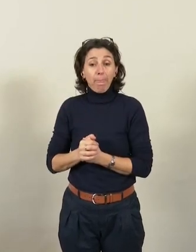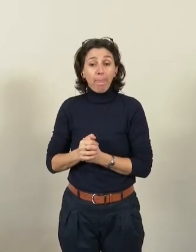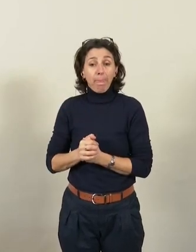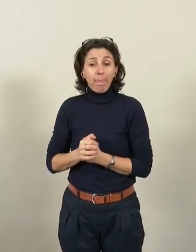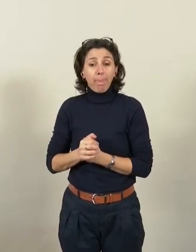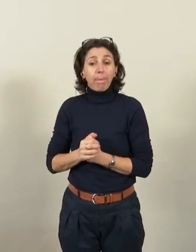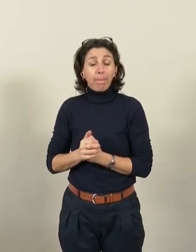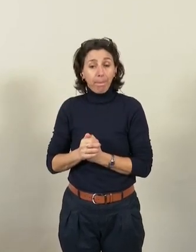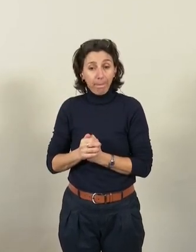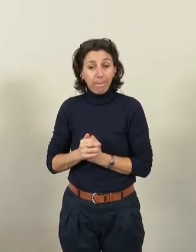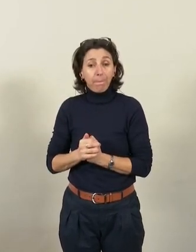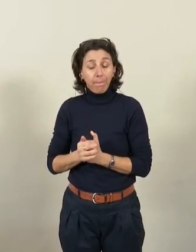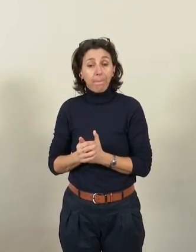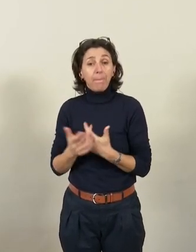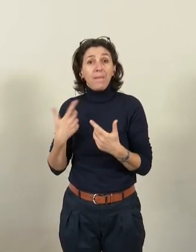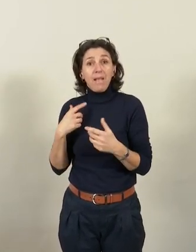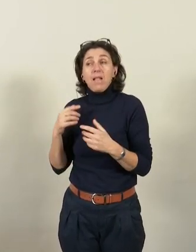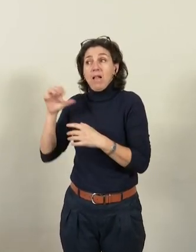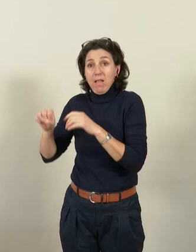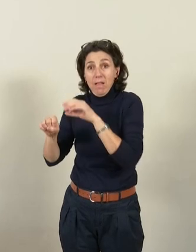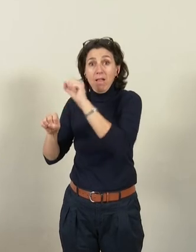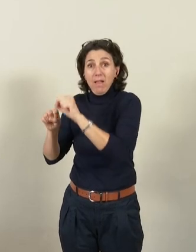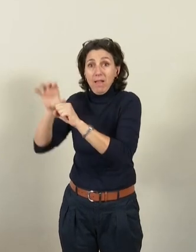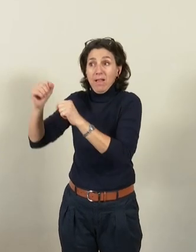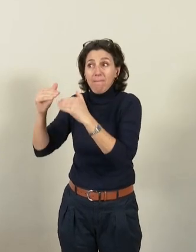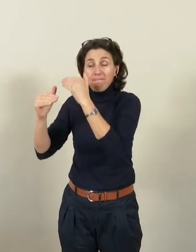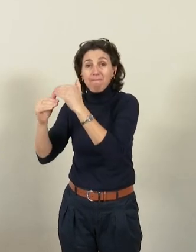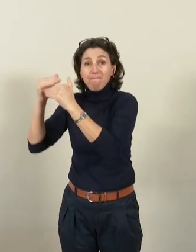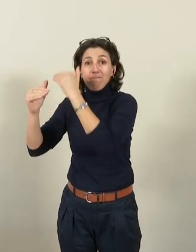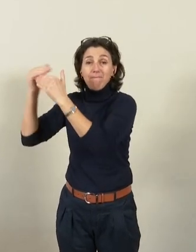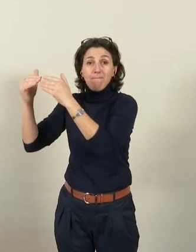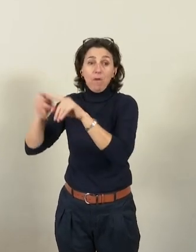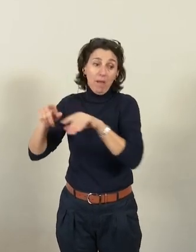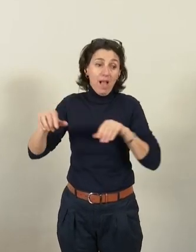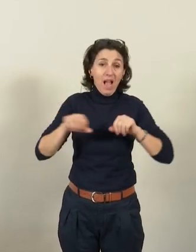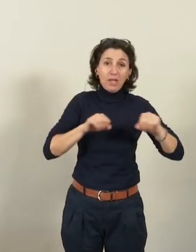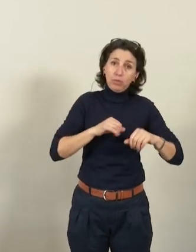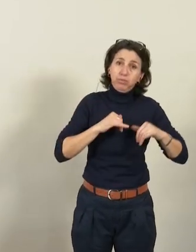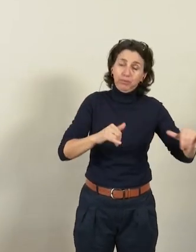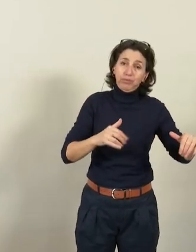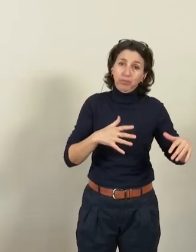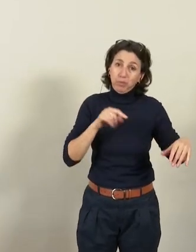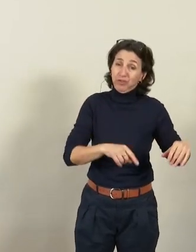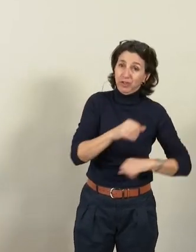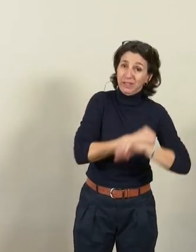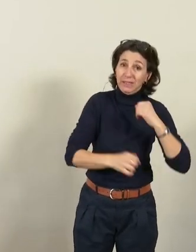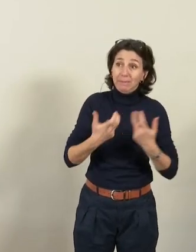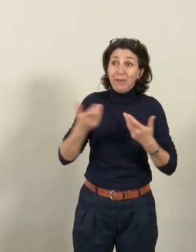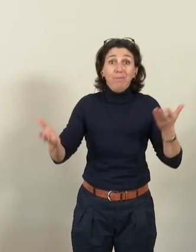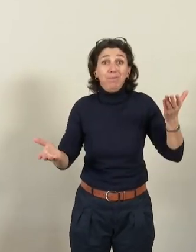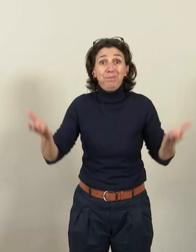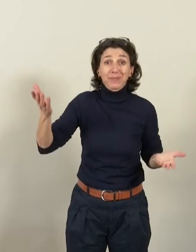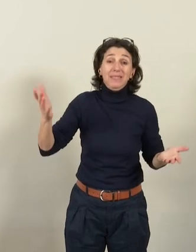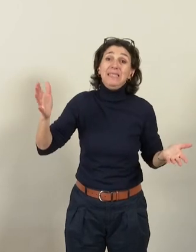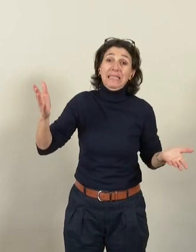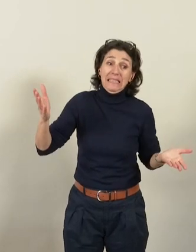euh euh nécessite des actions fortes et notamment la bascule parfois de logement privé en mauvais état vers